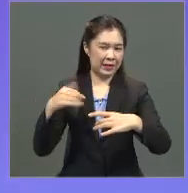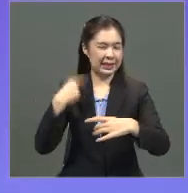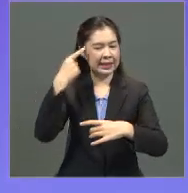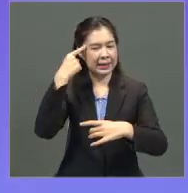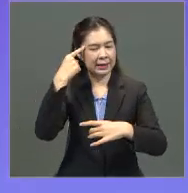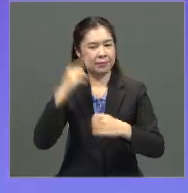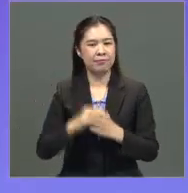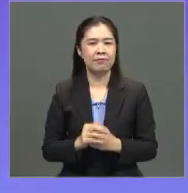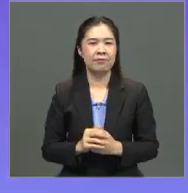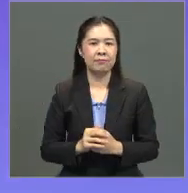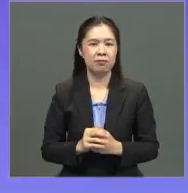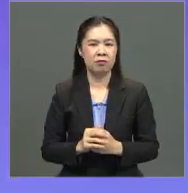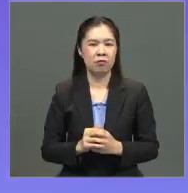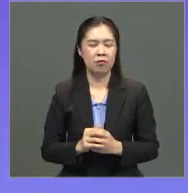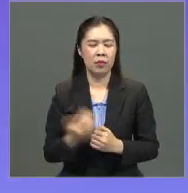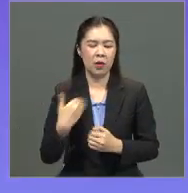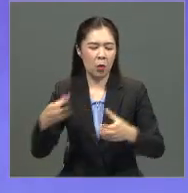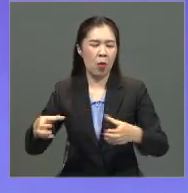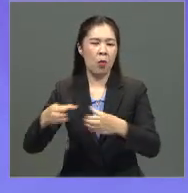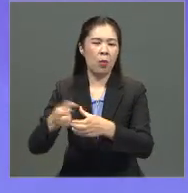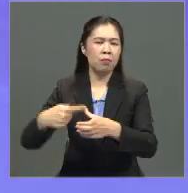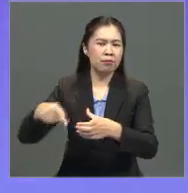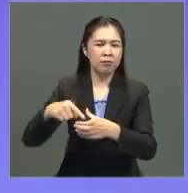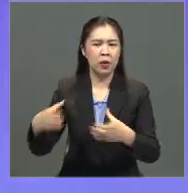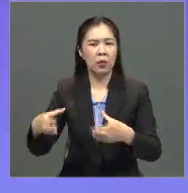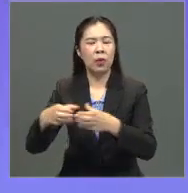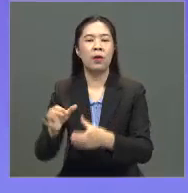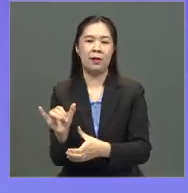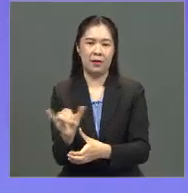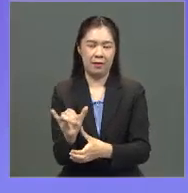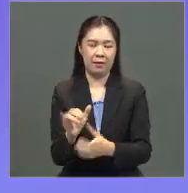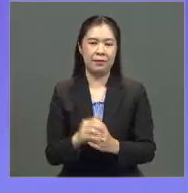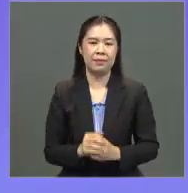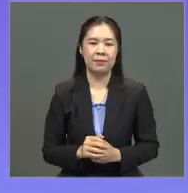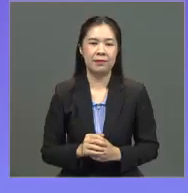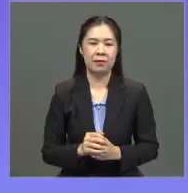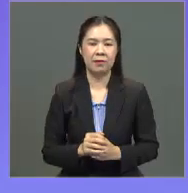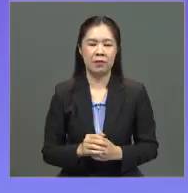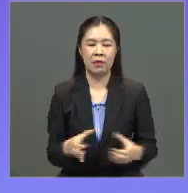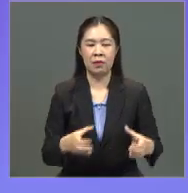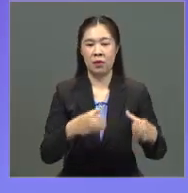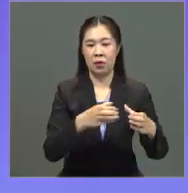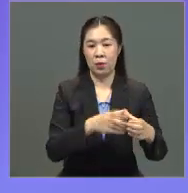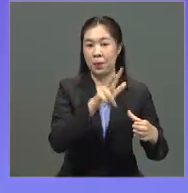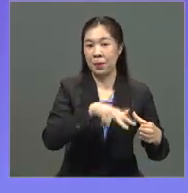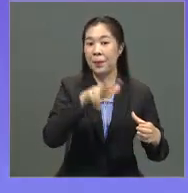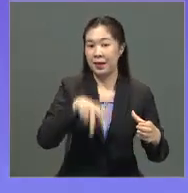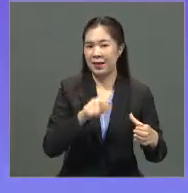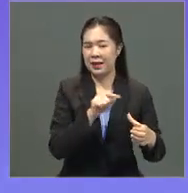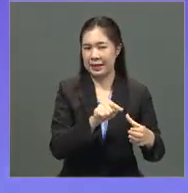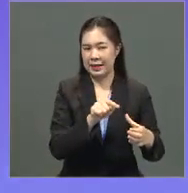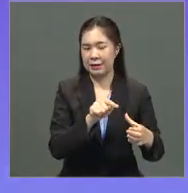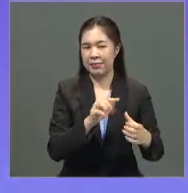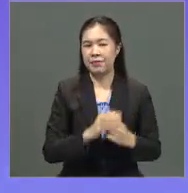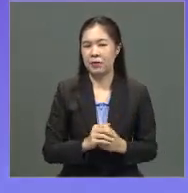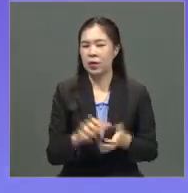ประธานสภาเองก็ดูเหมือนว่ายังยังไม่ลงตัวกันซักเท่าไหร่บางกลุ่มกลุ่มหนึ่งที่นำในทางฝั่งของพรรคเพื่อไทยและพรรคฝ่ายค้านเองเขาบอกว่า